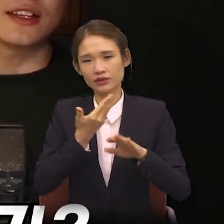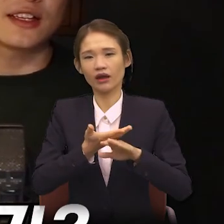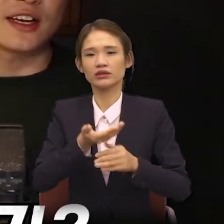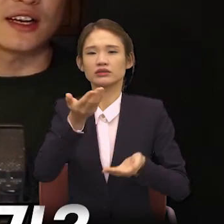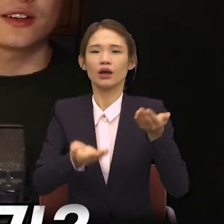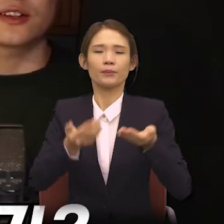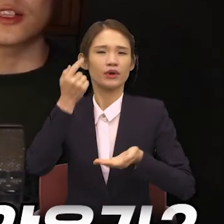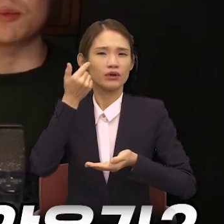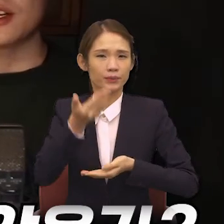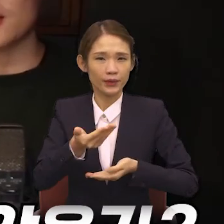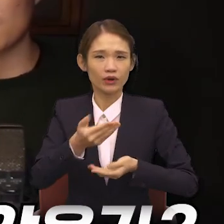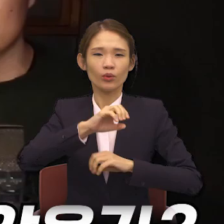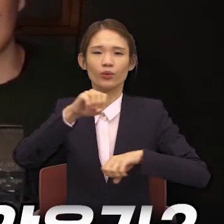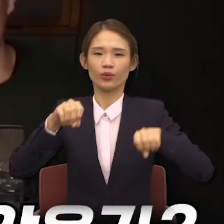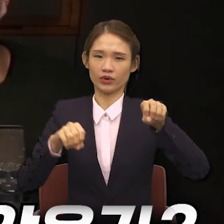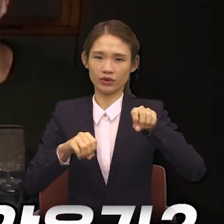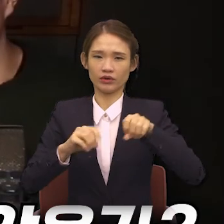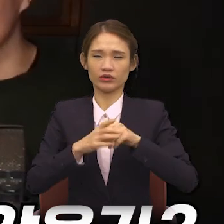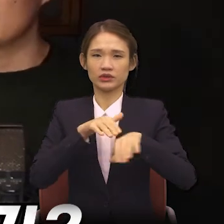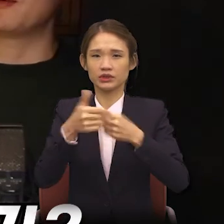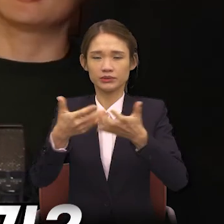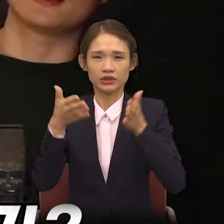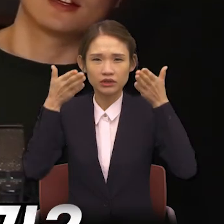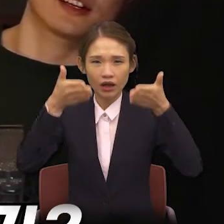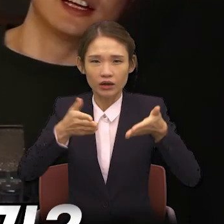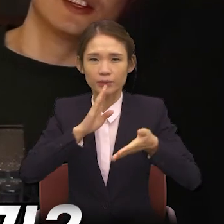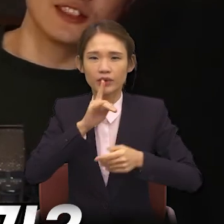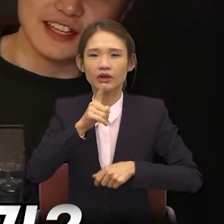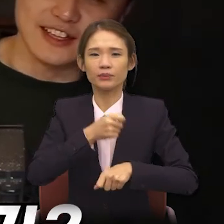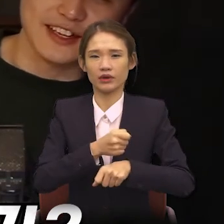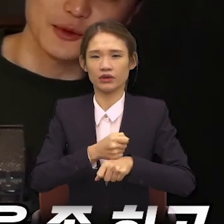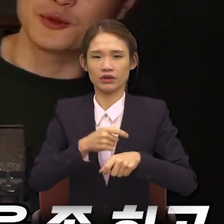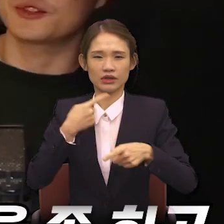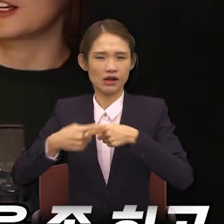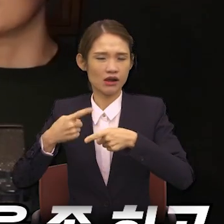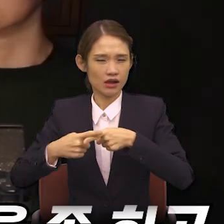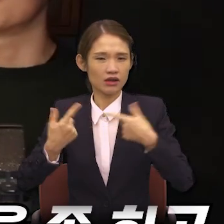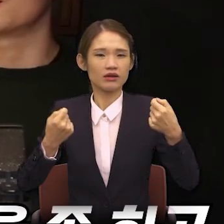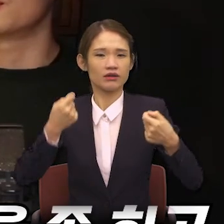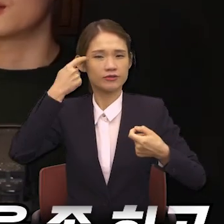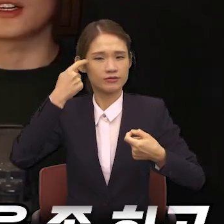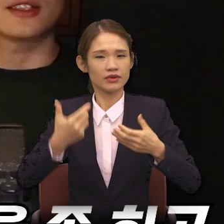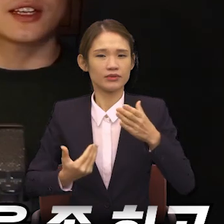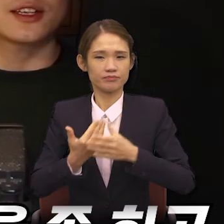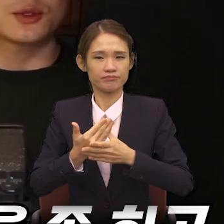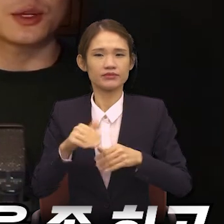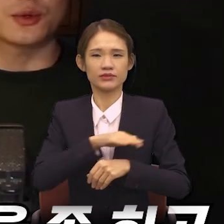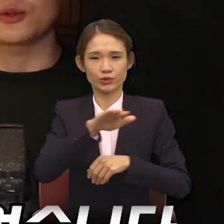차별하진 않는가, 그게 집단을 향하고 있진 않은가, 내 말이 칼이 되지는 않는가 이런 것들을 생각하면서